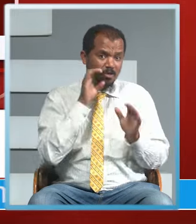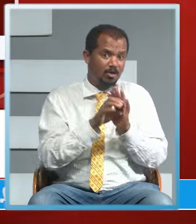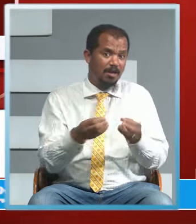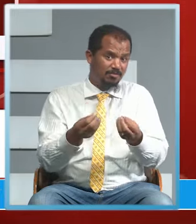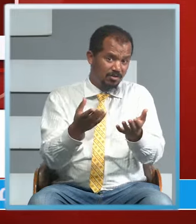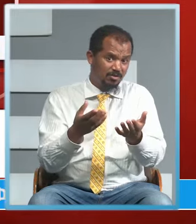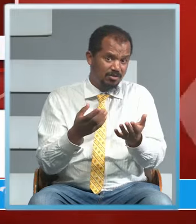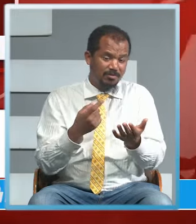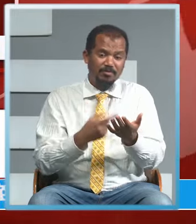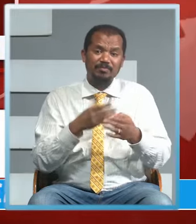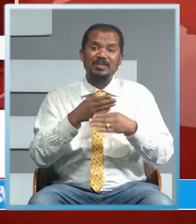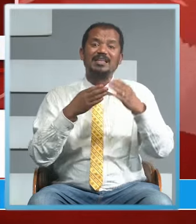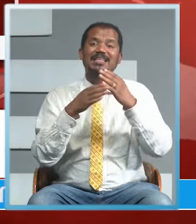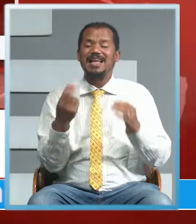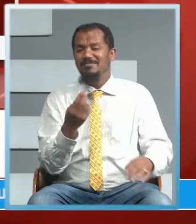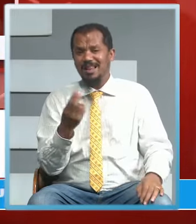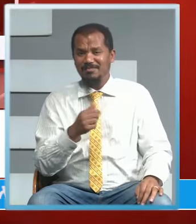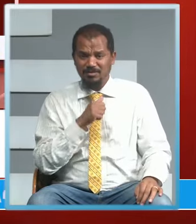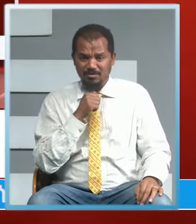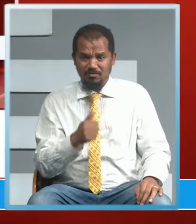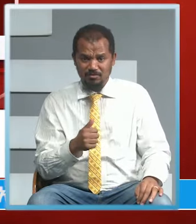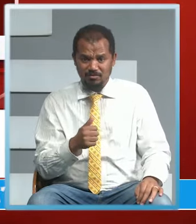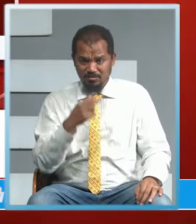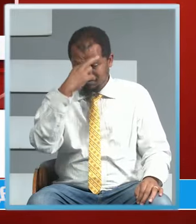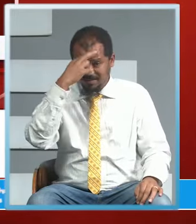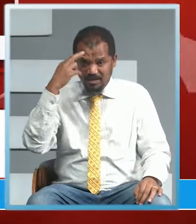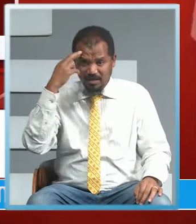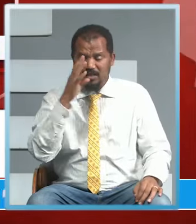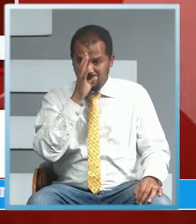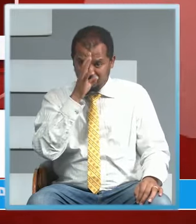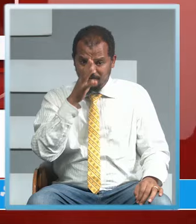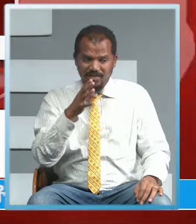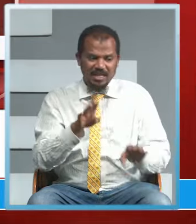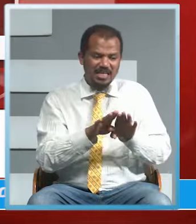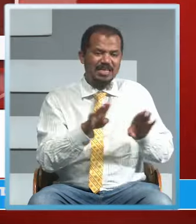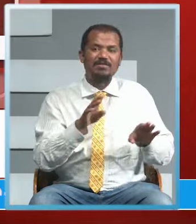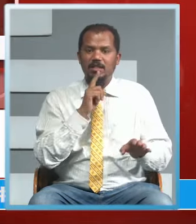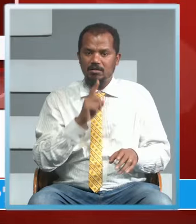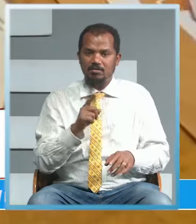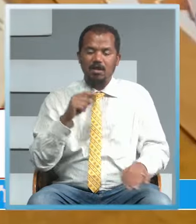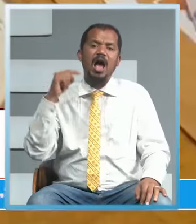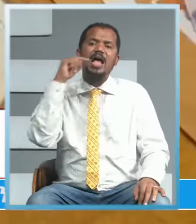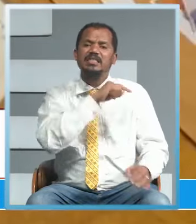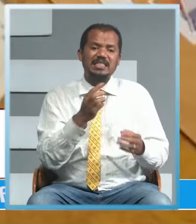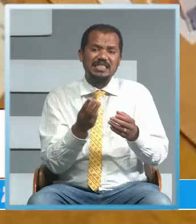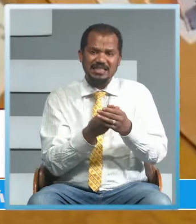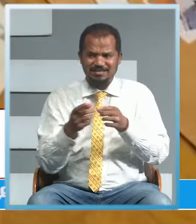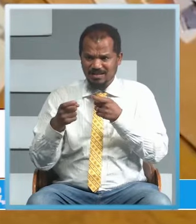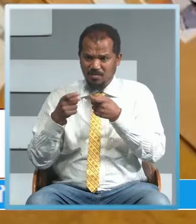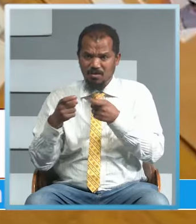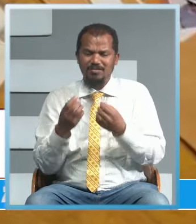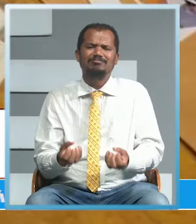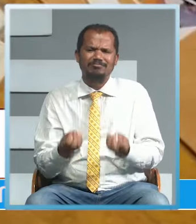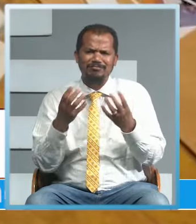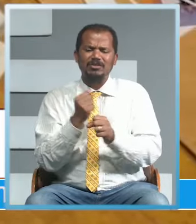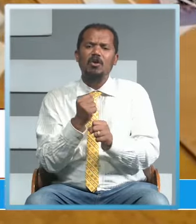የሚሰጠው አካል ያንን ደረጃ ባለመጠቀሙ ምክንያት የሚፈጠር ክፍተት ነው። ሐሰተኛ ሰነድን